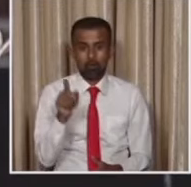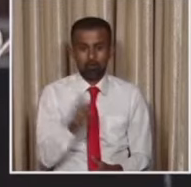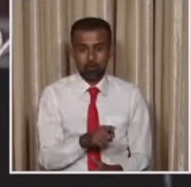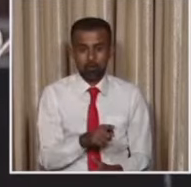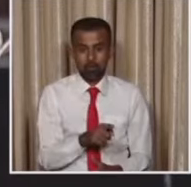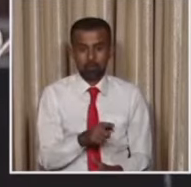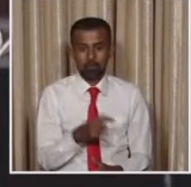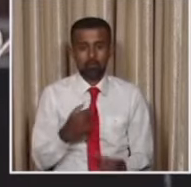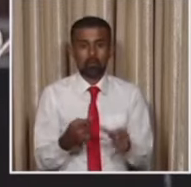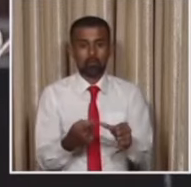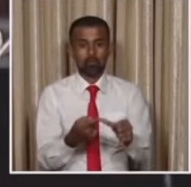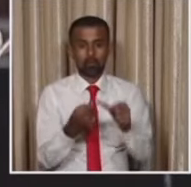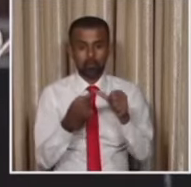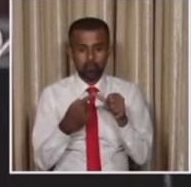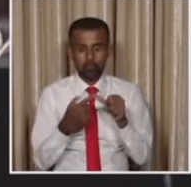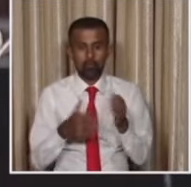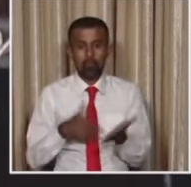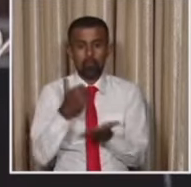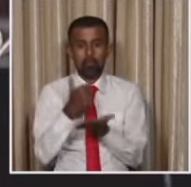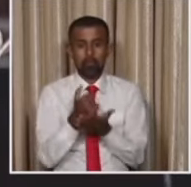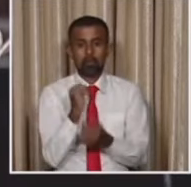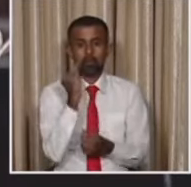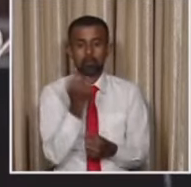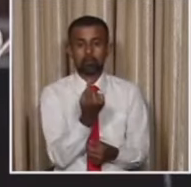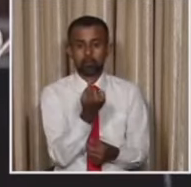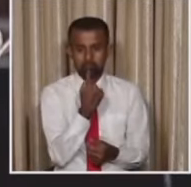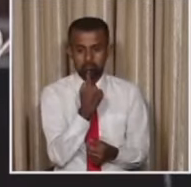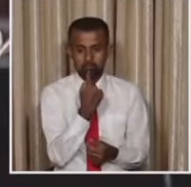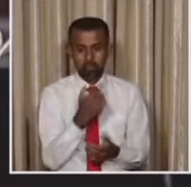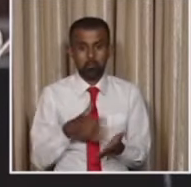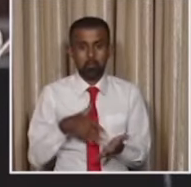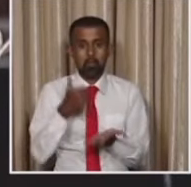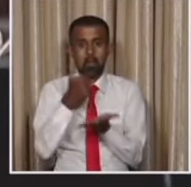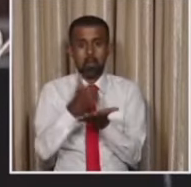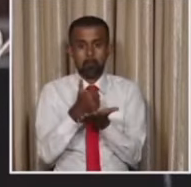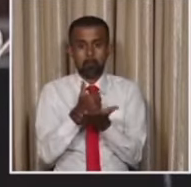මට උත්තර දෙන මහා බැංකුව අධිපතිතුමා කියන්නේ, මහා